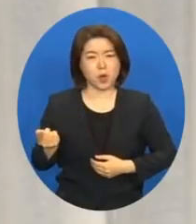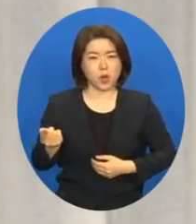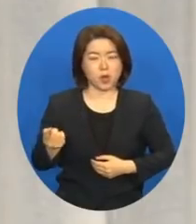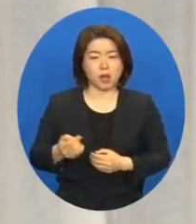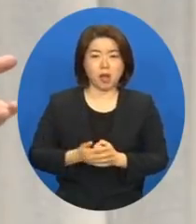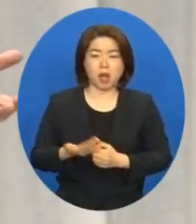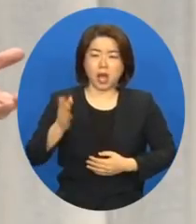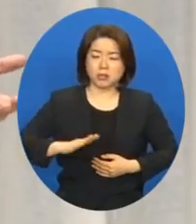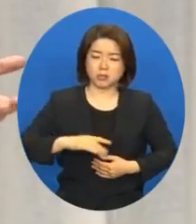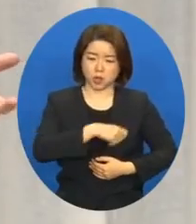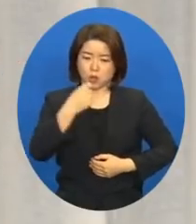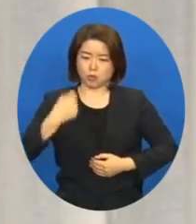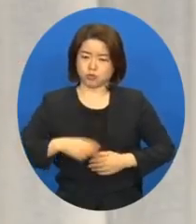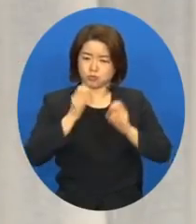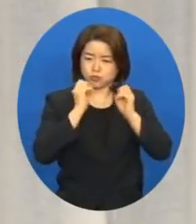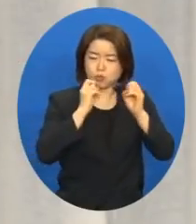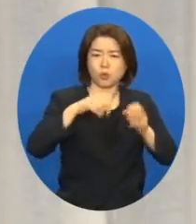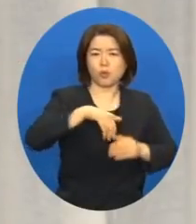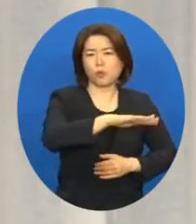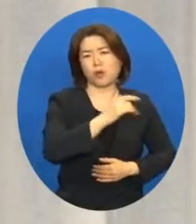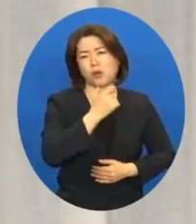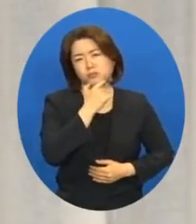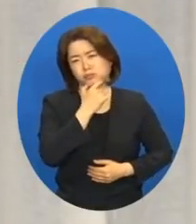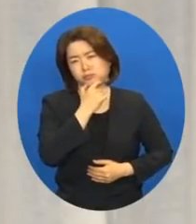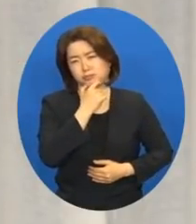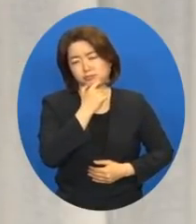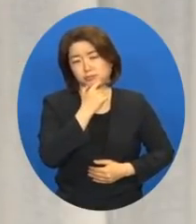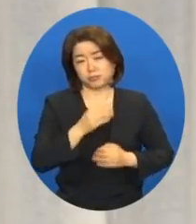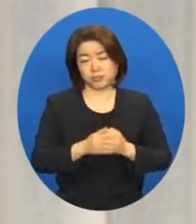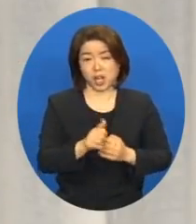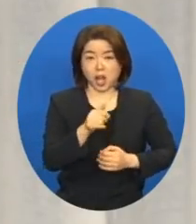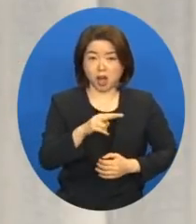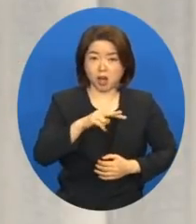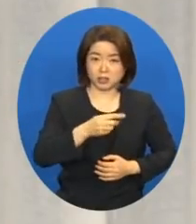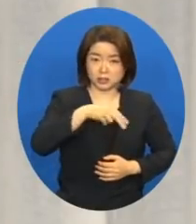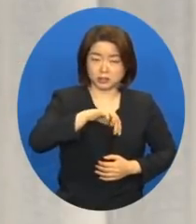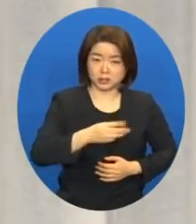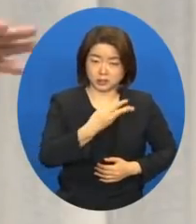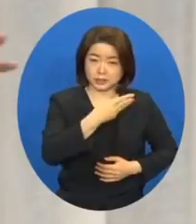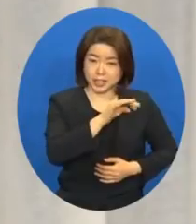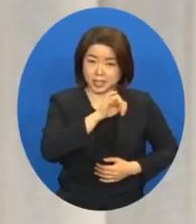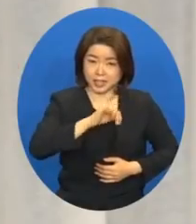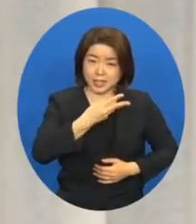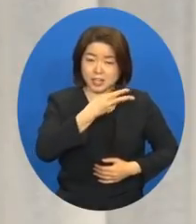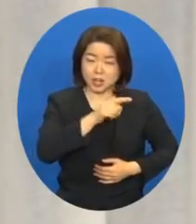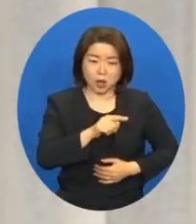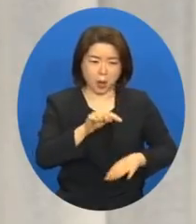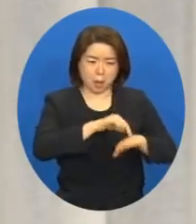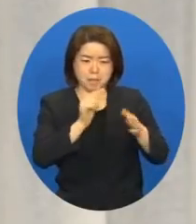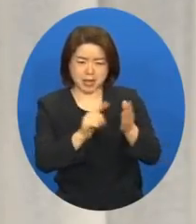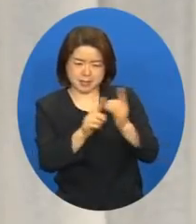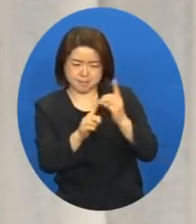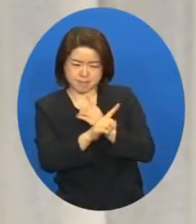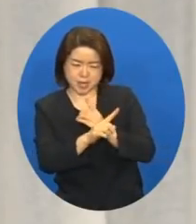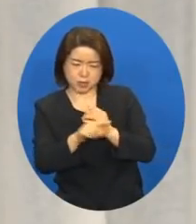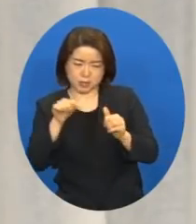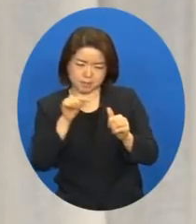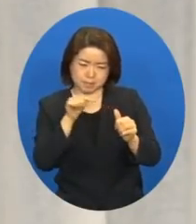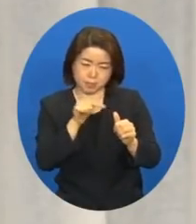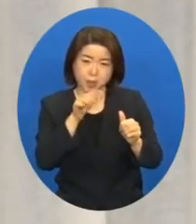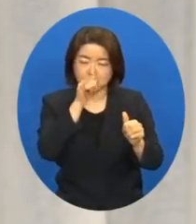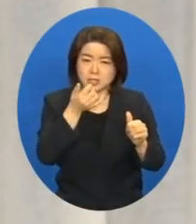중국으로 선교사로 가고 싶은 마음이 없었어요. 허드슨 테일러의 마음을 바꾸려고 애를 썼지만 허드슨